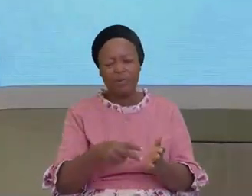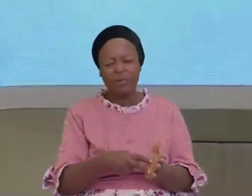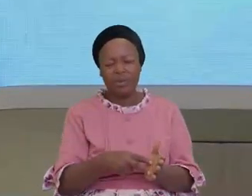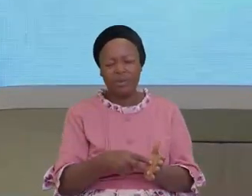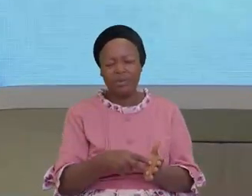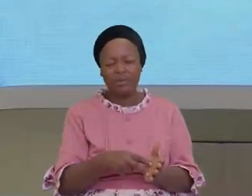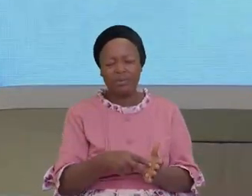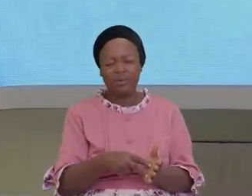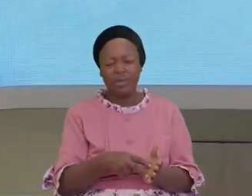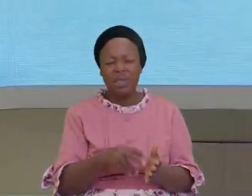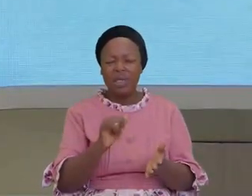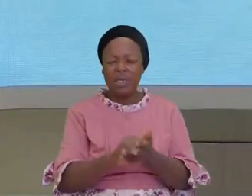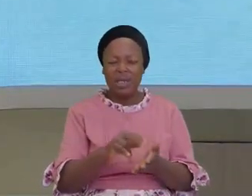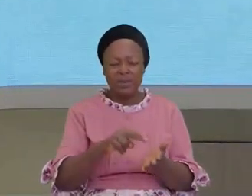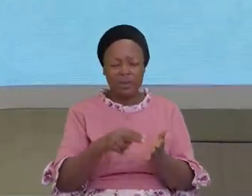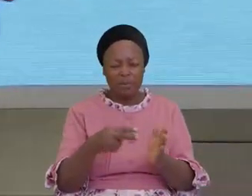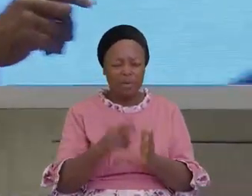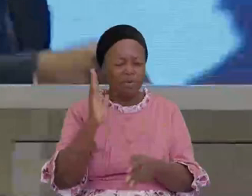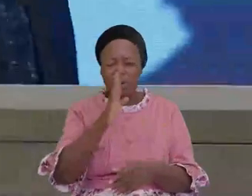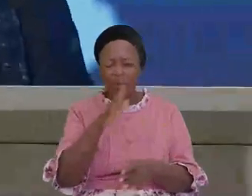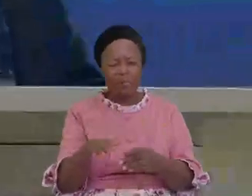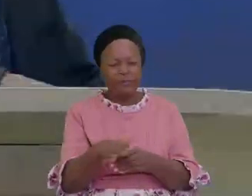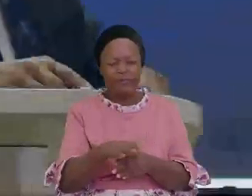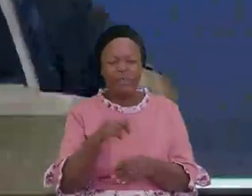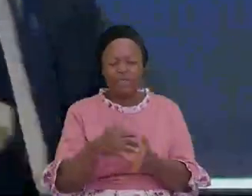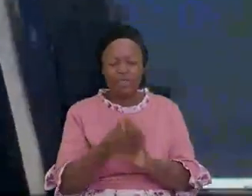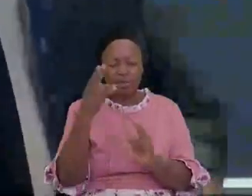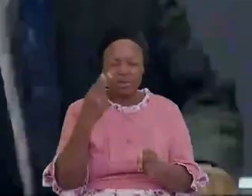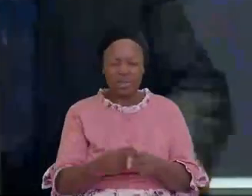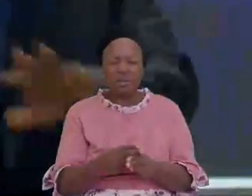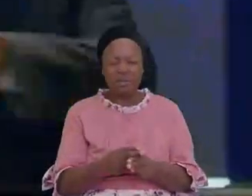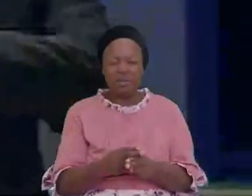objectif. Cet objectif sera accompli.